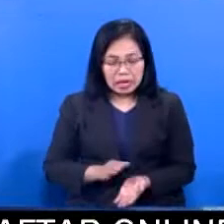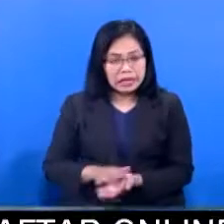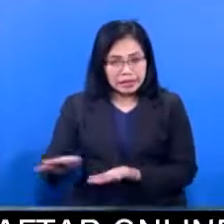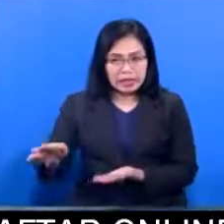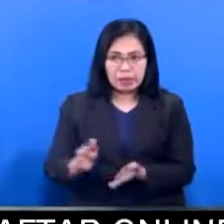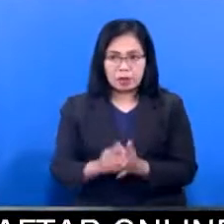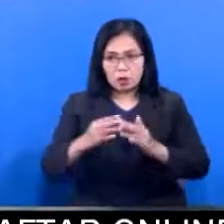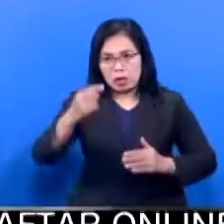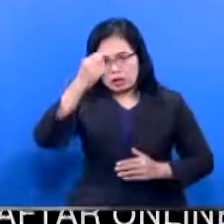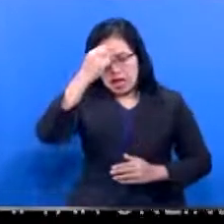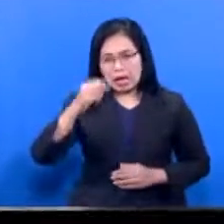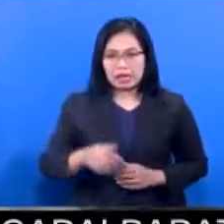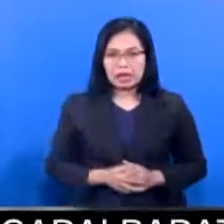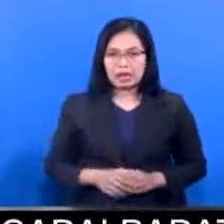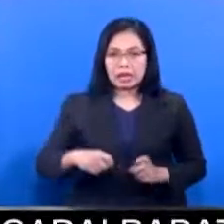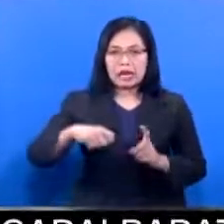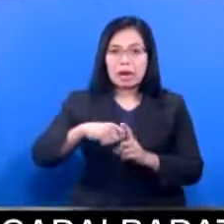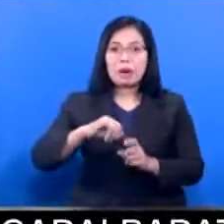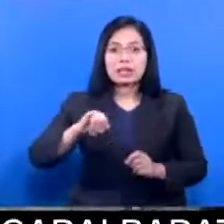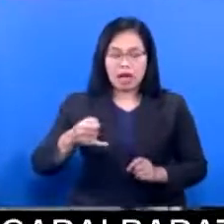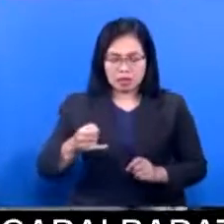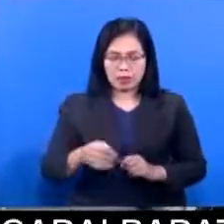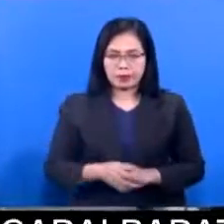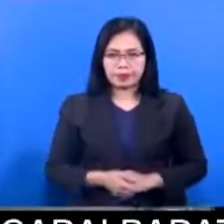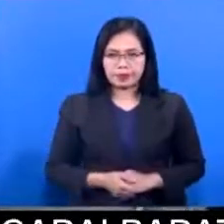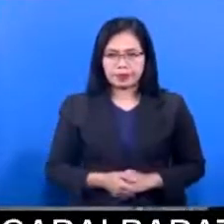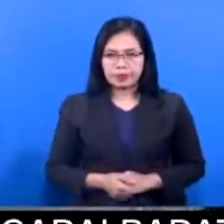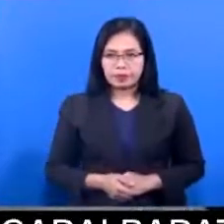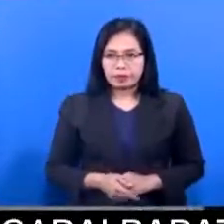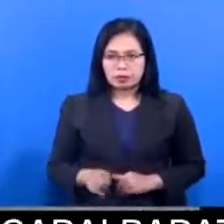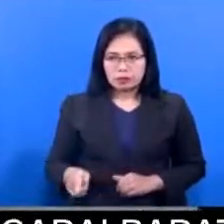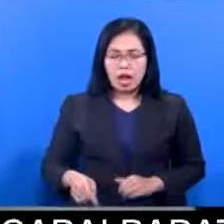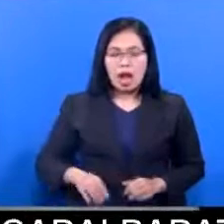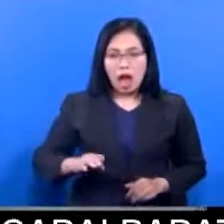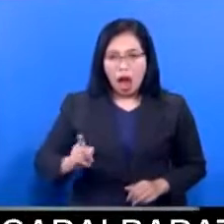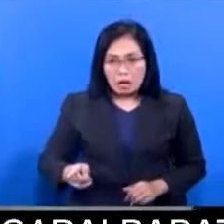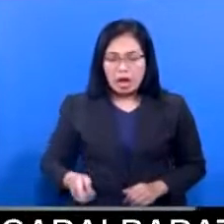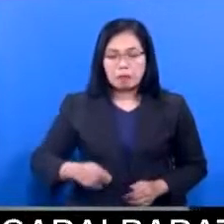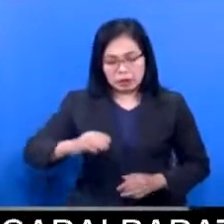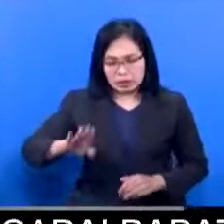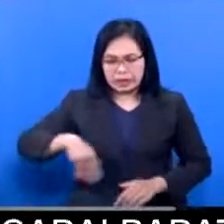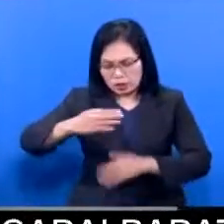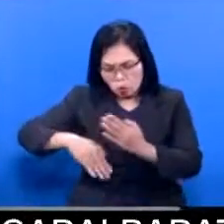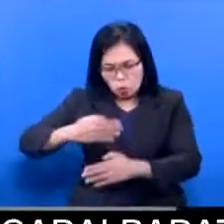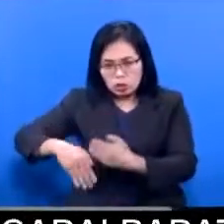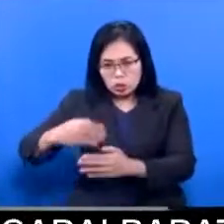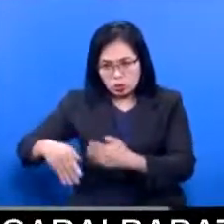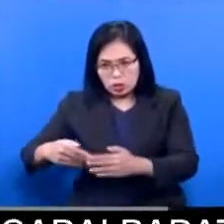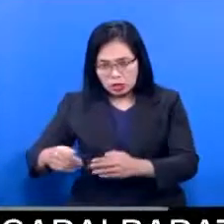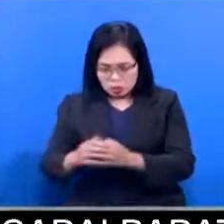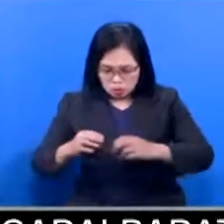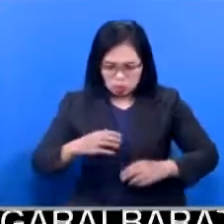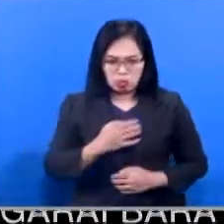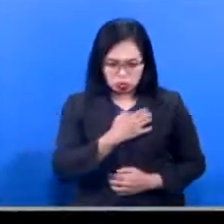orang korban yang menderita luka serius kini masih menjalani proses perawatan intensif di instalasi gawat darurat. Sisanya yakni